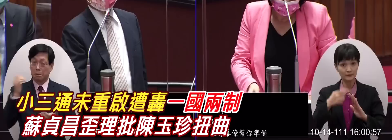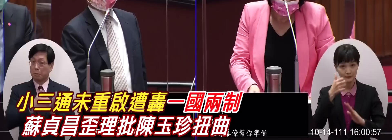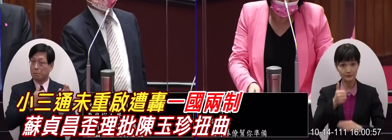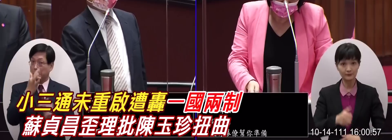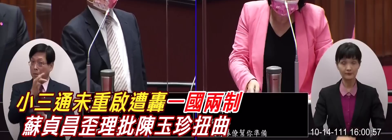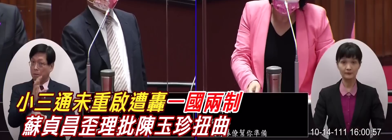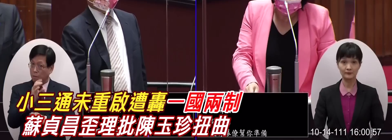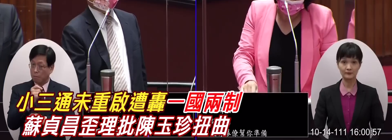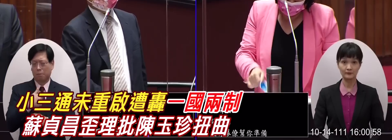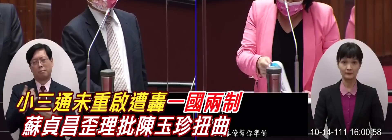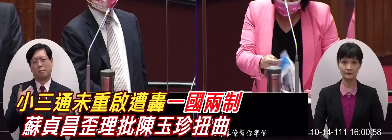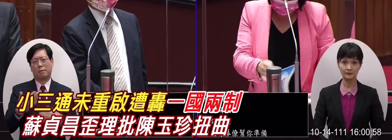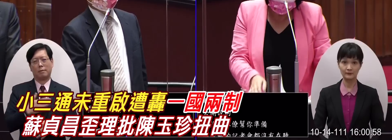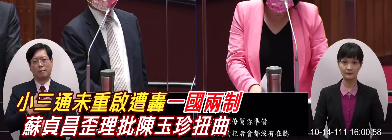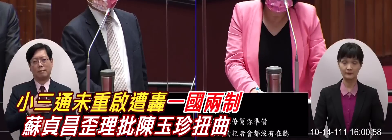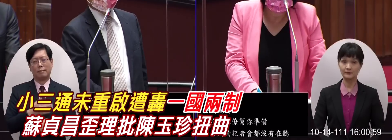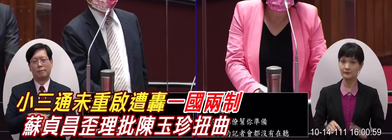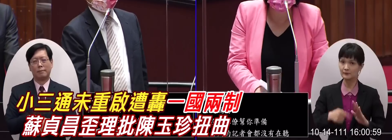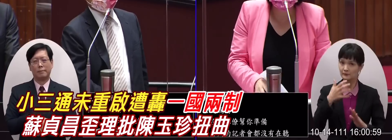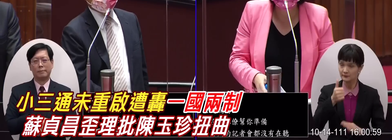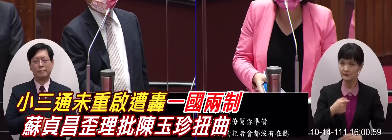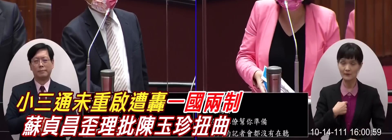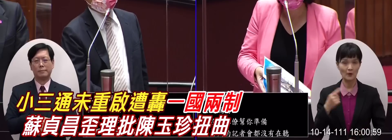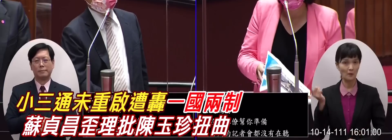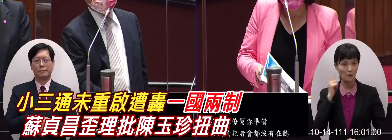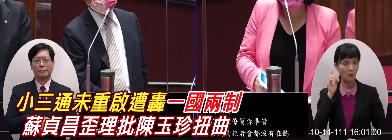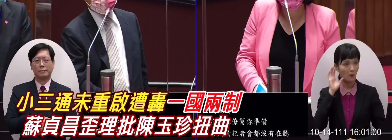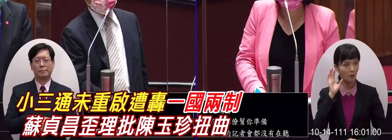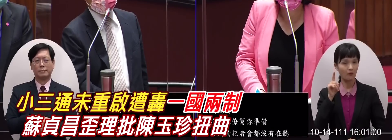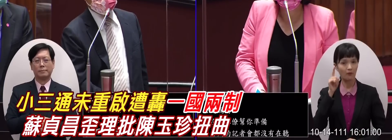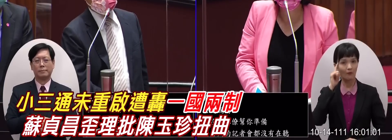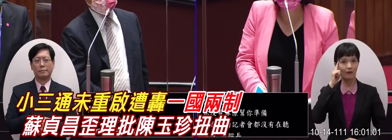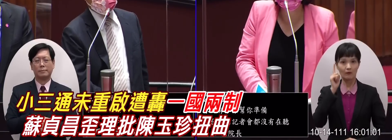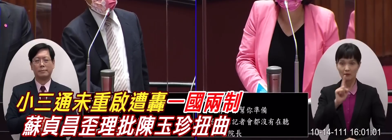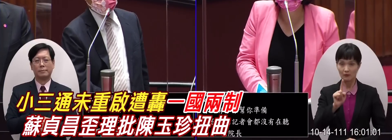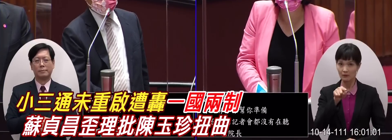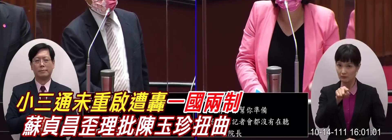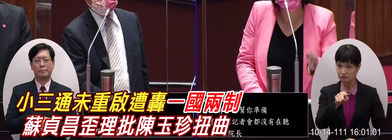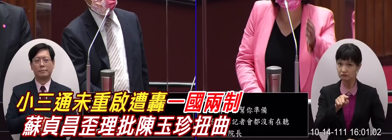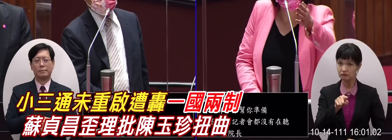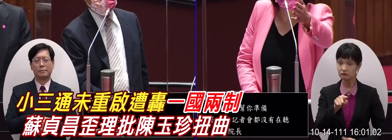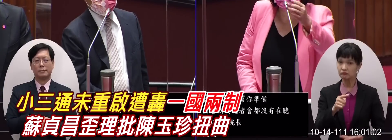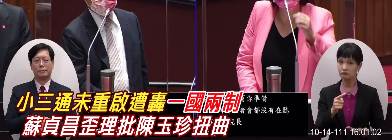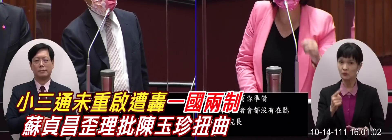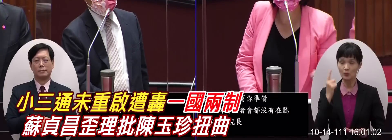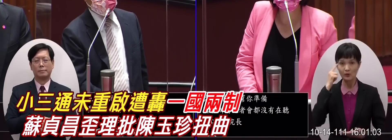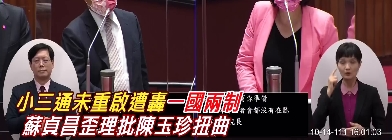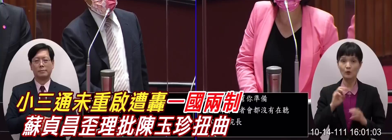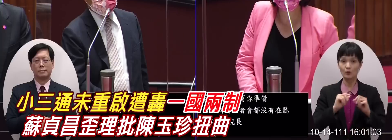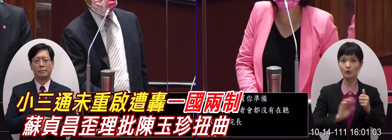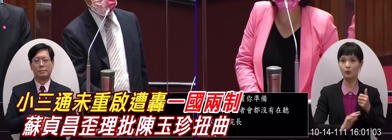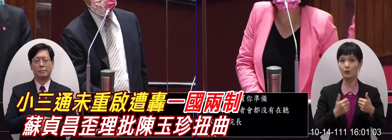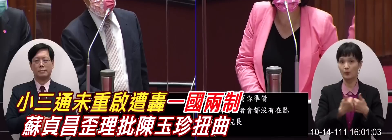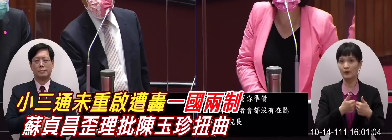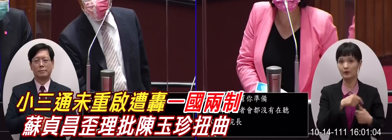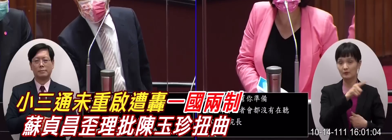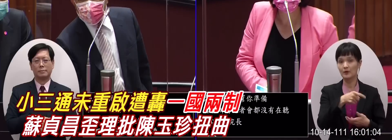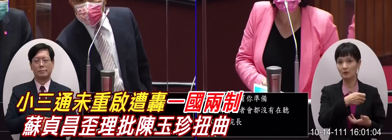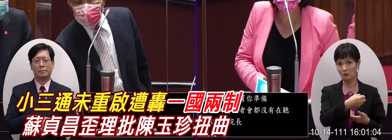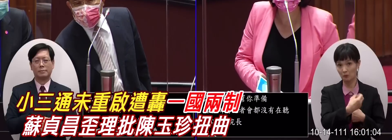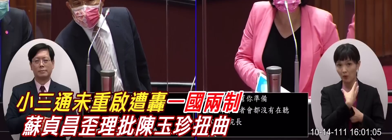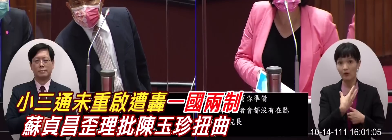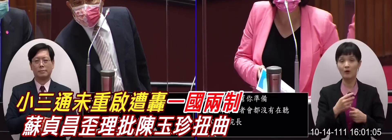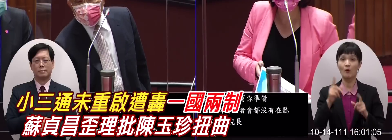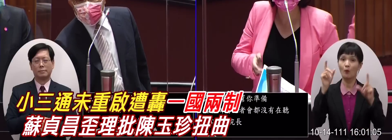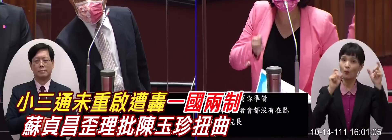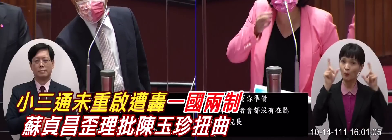了没有？我们都很清楚了。 反正我得到的感想就是，你觉得那个陆委会事实上上次已经跟我们讲过年嘛，是不是？